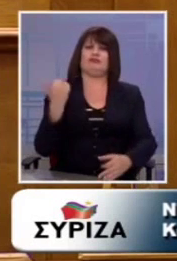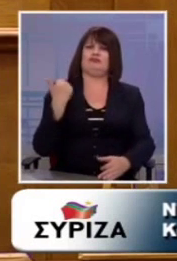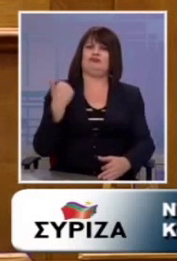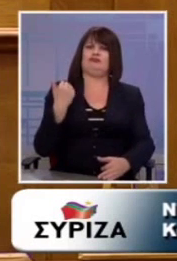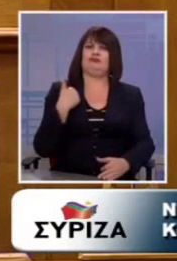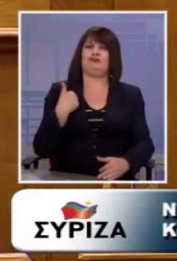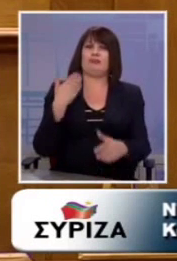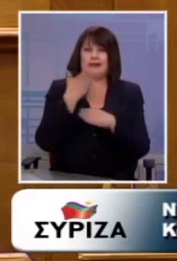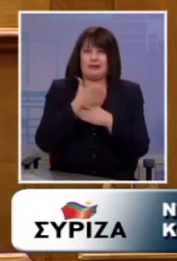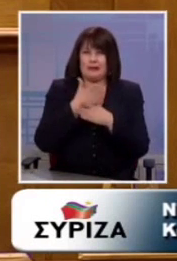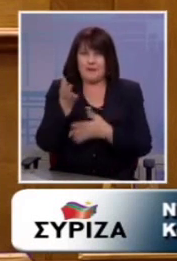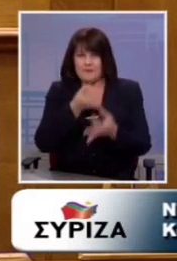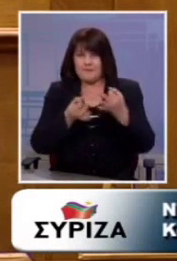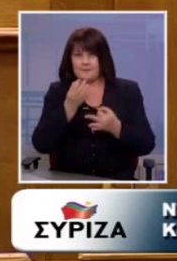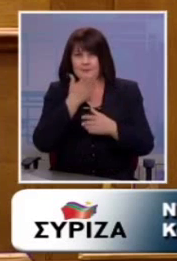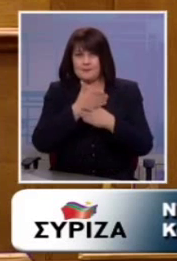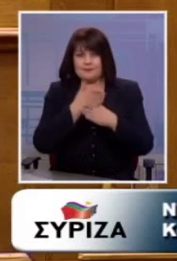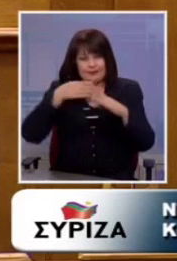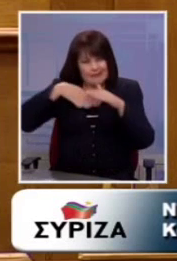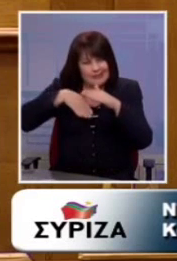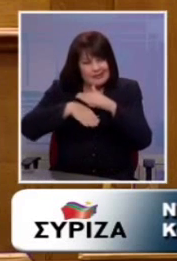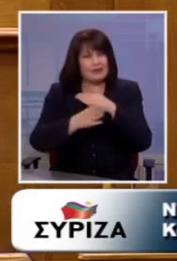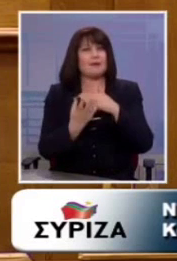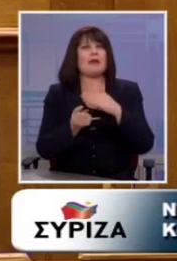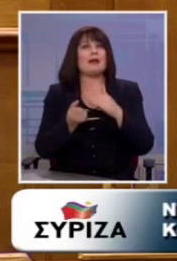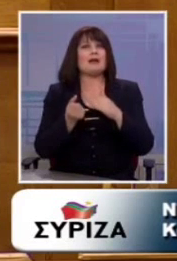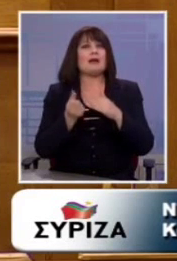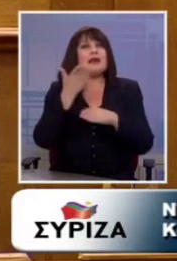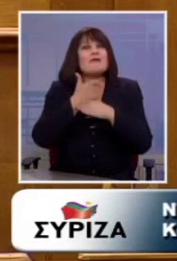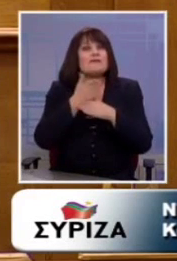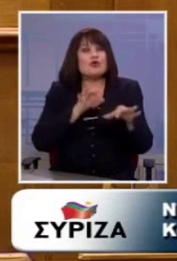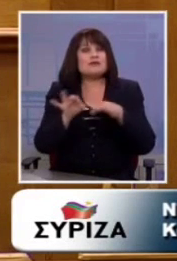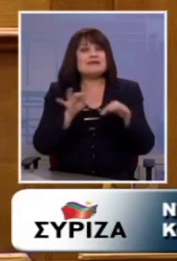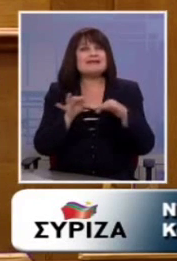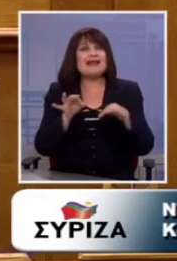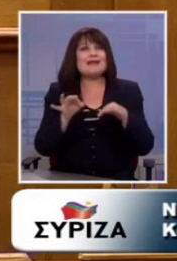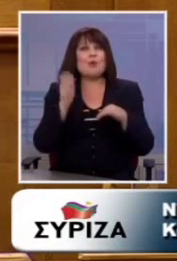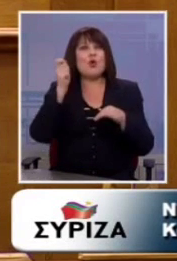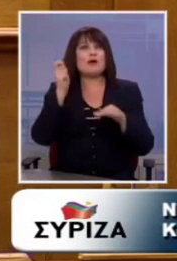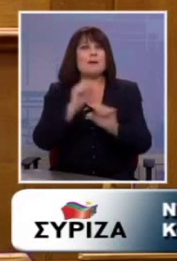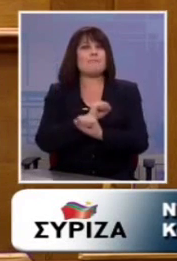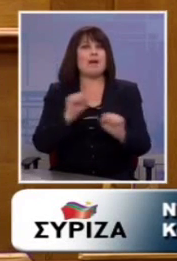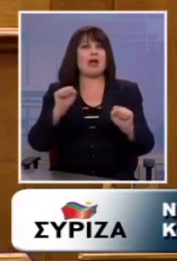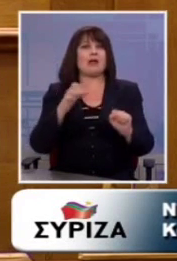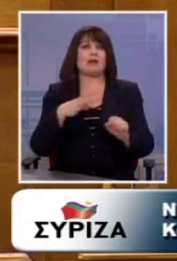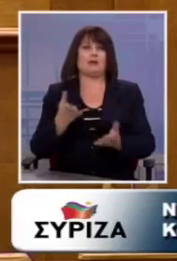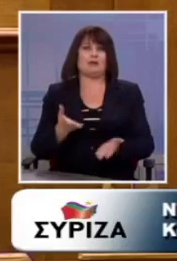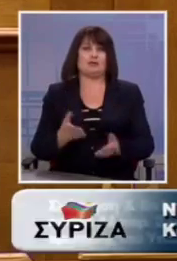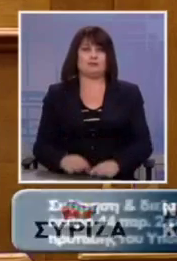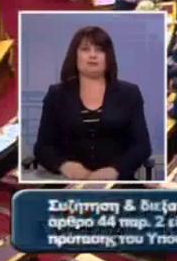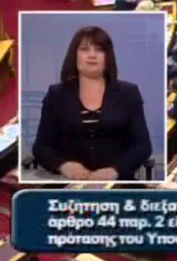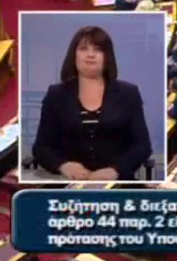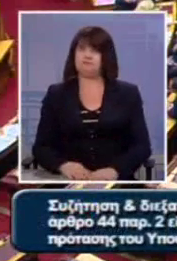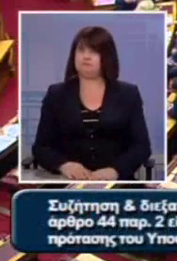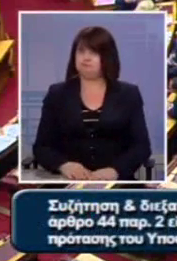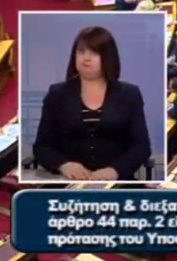πίσω από τα επιχειρήματα υφέρπει ένα σχέδιο πολιτικής αποσταθεροποίησης. Είναι τυχαίο